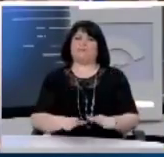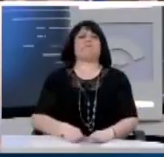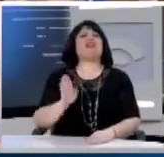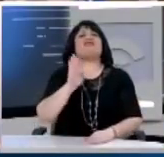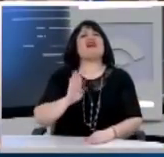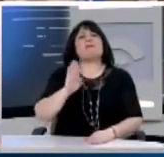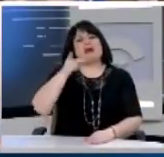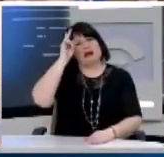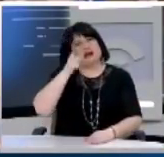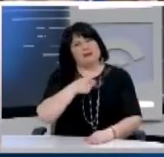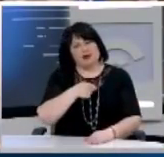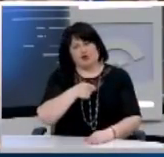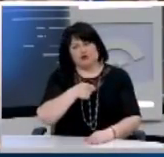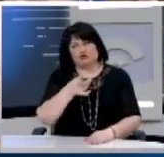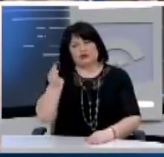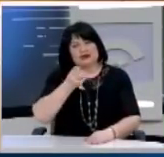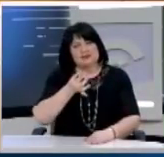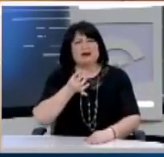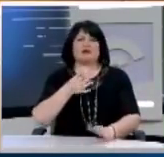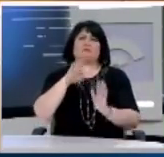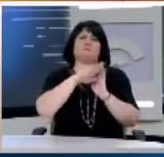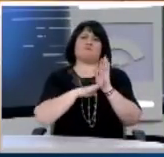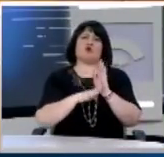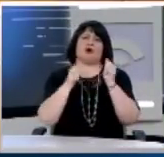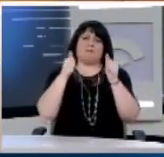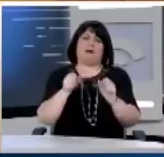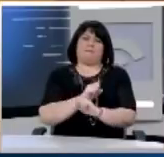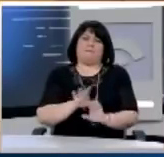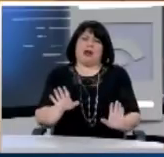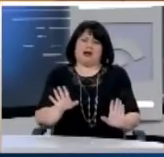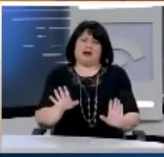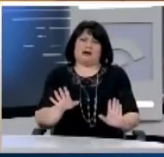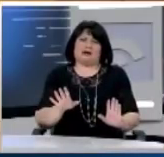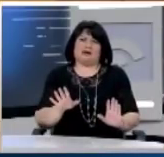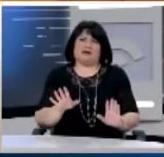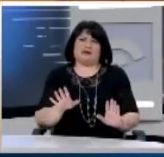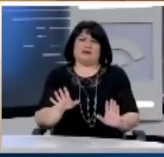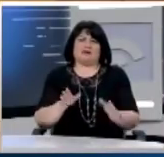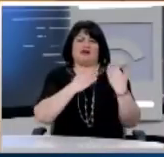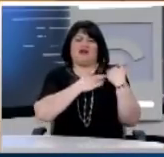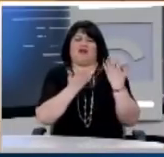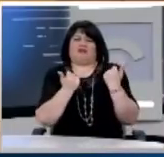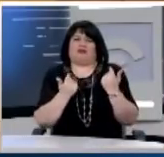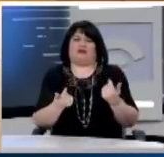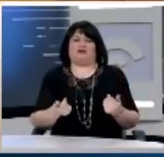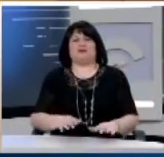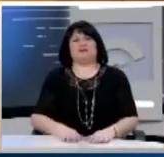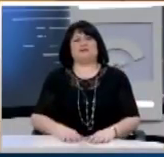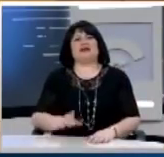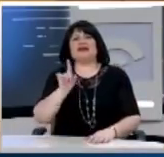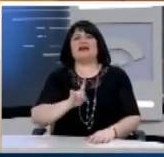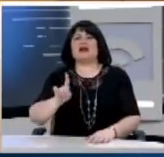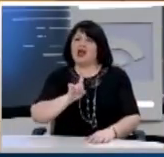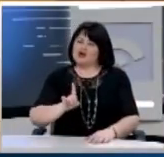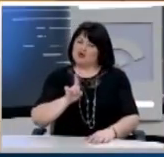Βέμπερ είπε ότι το πρόγραμμα που ανακοινώσαμε ήταν ανεύθυνο. Ο κύριος